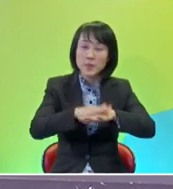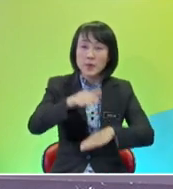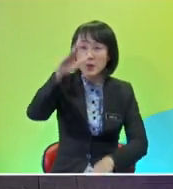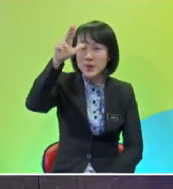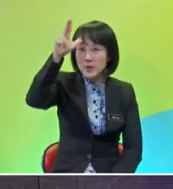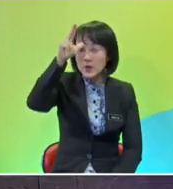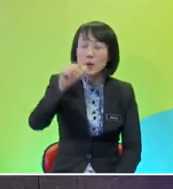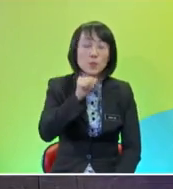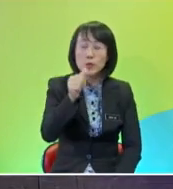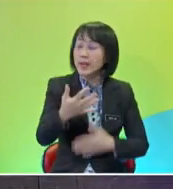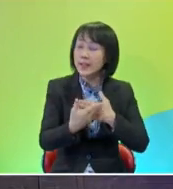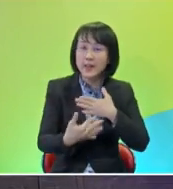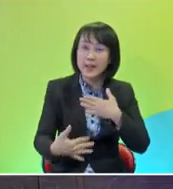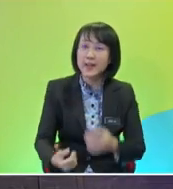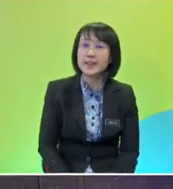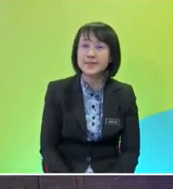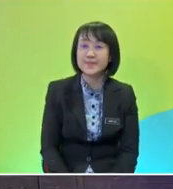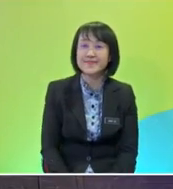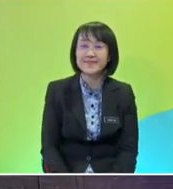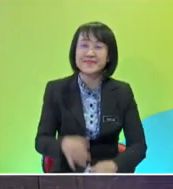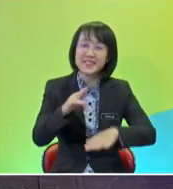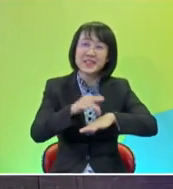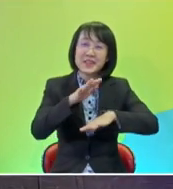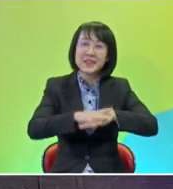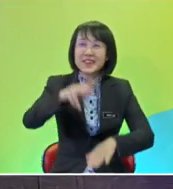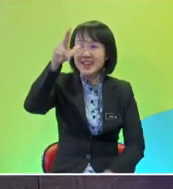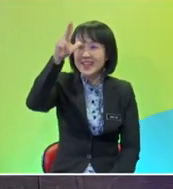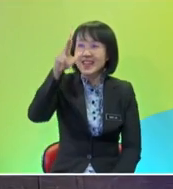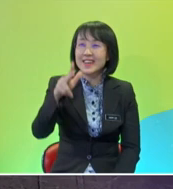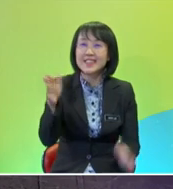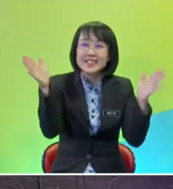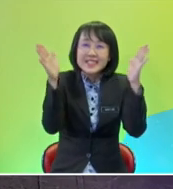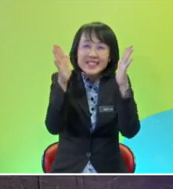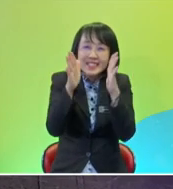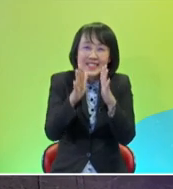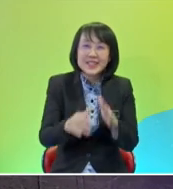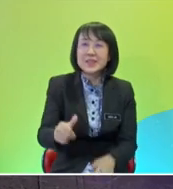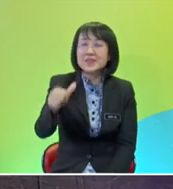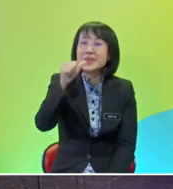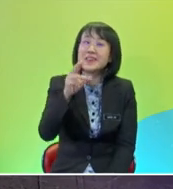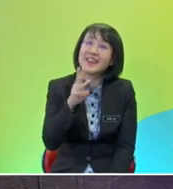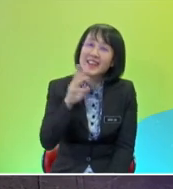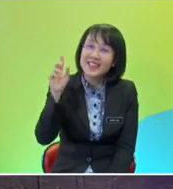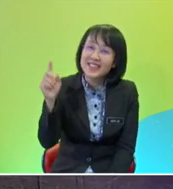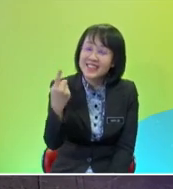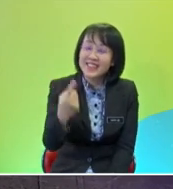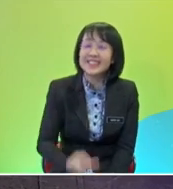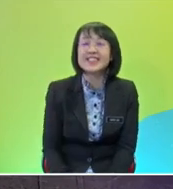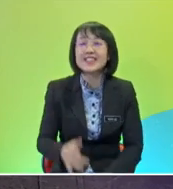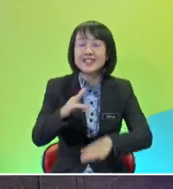nyamuk nyamuk jantan tu dia ramping ataupun tidak. Ah, dia ramping cikgu. Ah, minum air je. Ya, kalau nyamuk